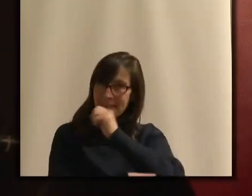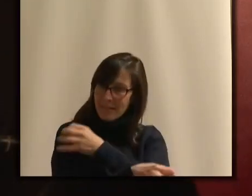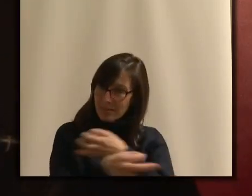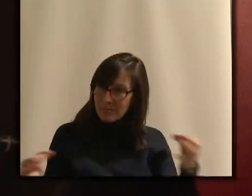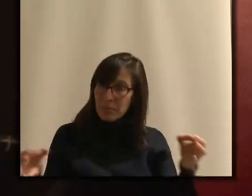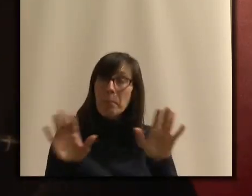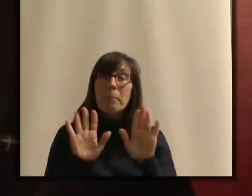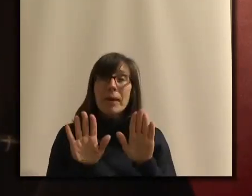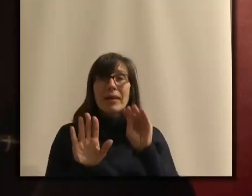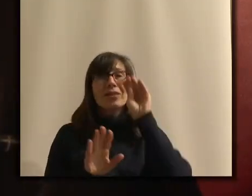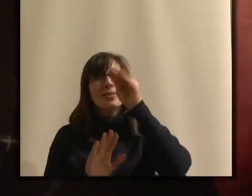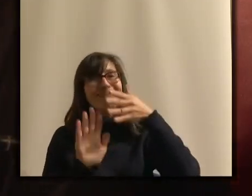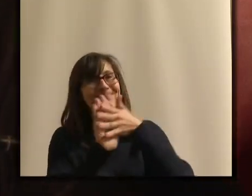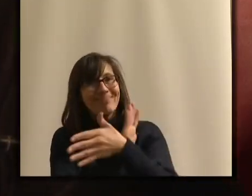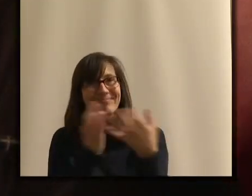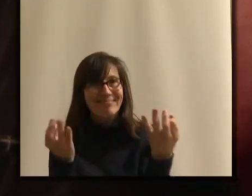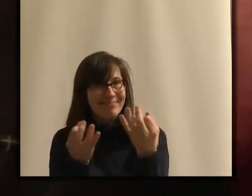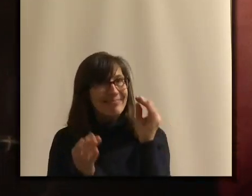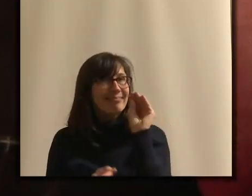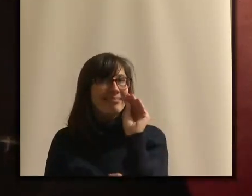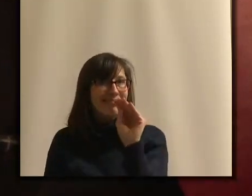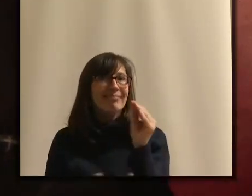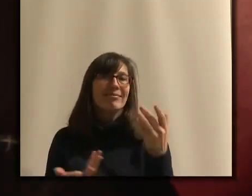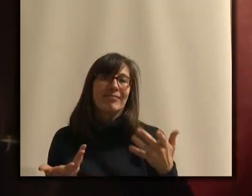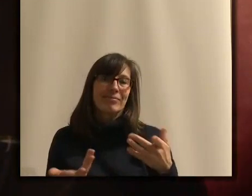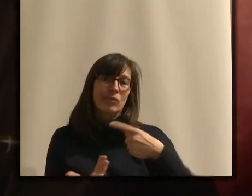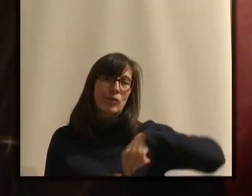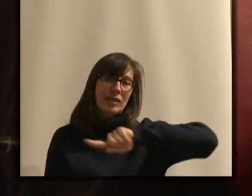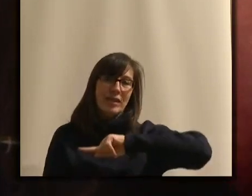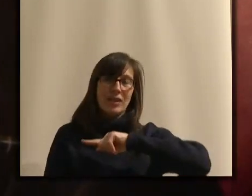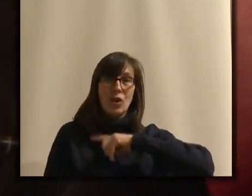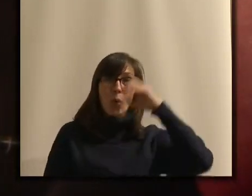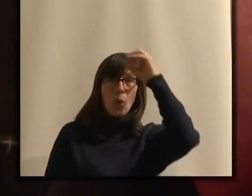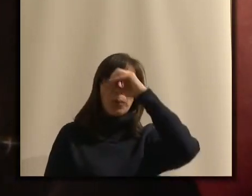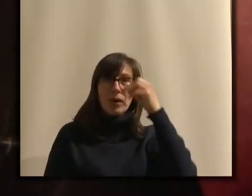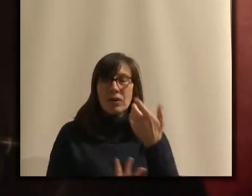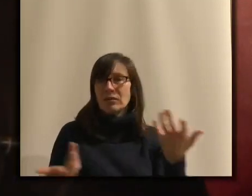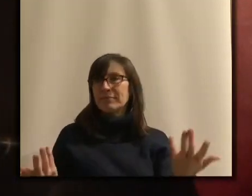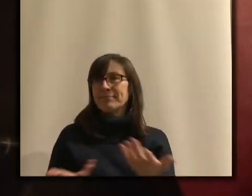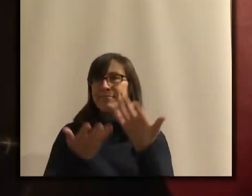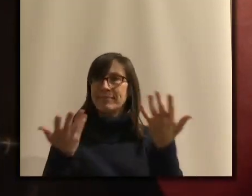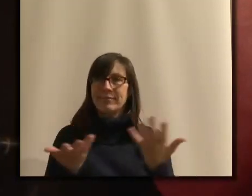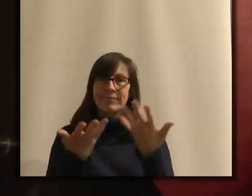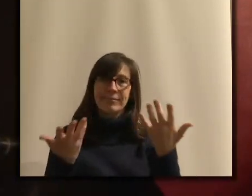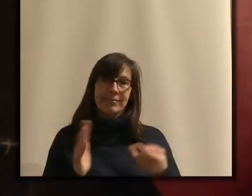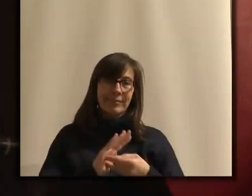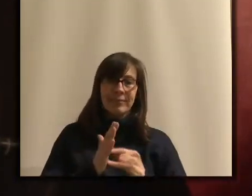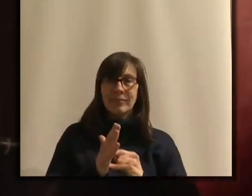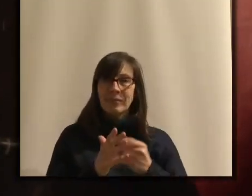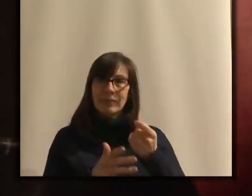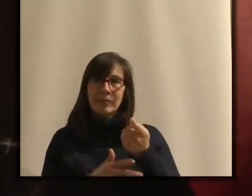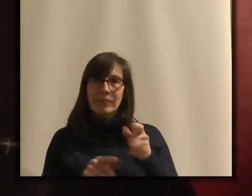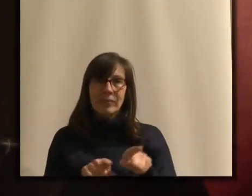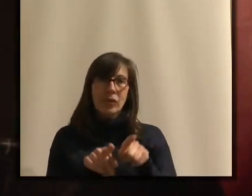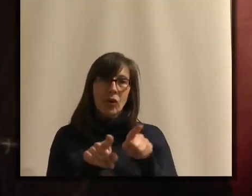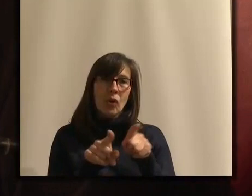hauríem de fer el comentari de que, clar, des del nostre punt de vista, són mesures que nosaltres entenem que són de primera